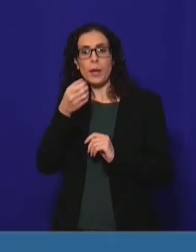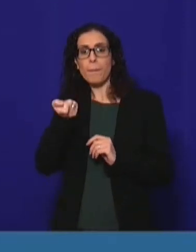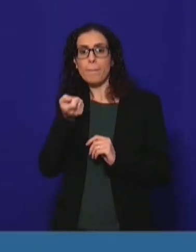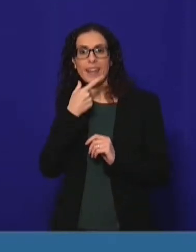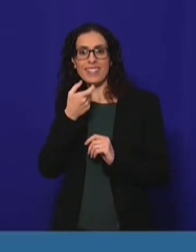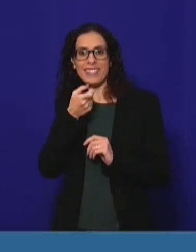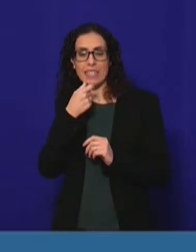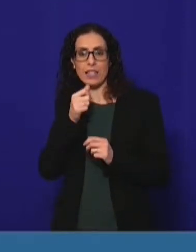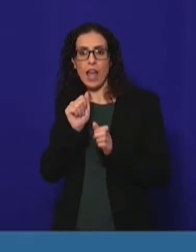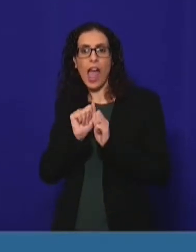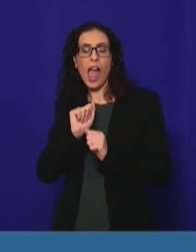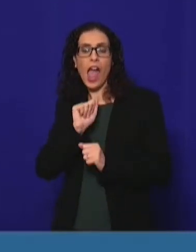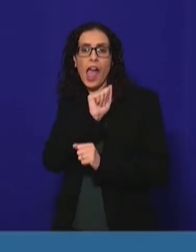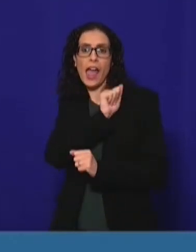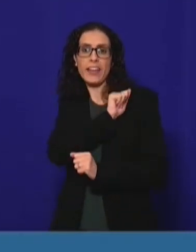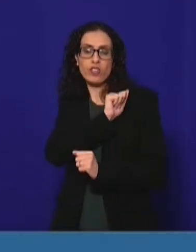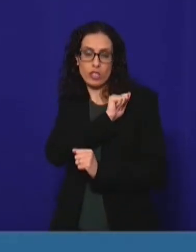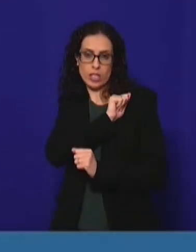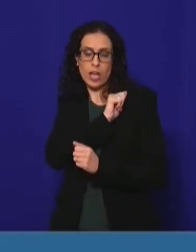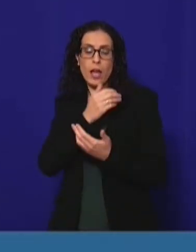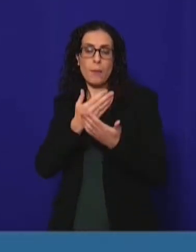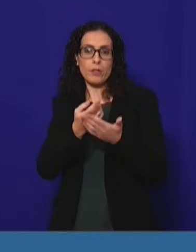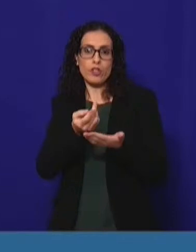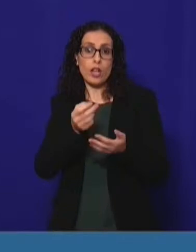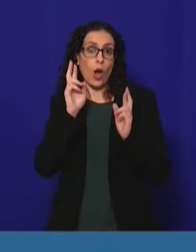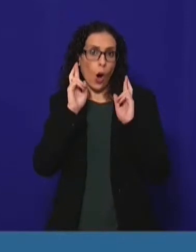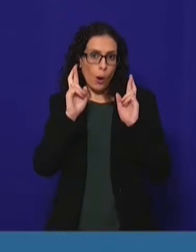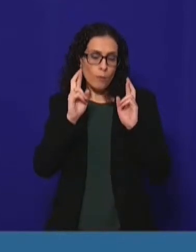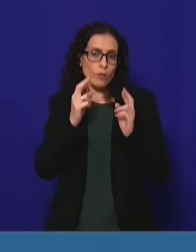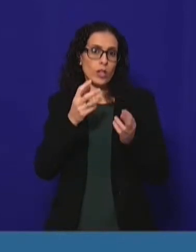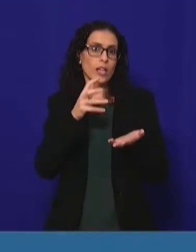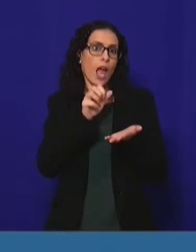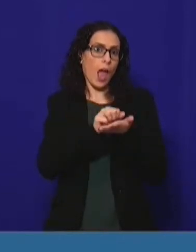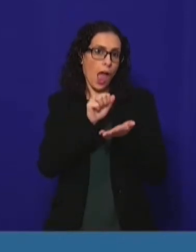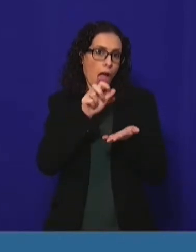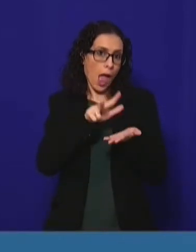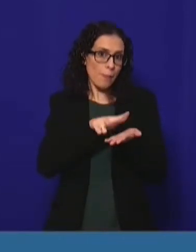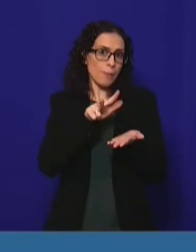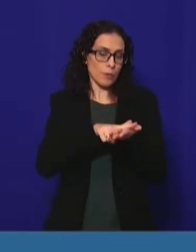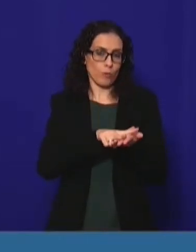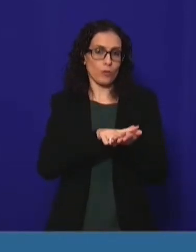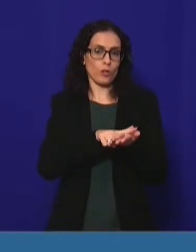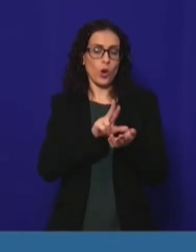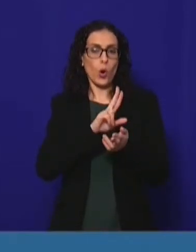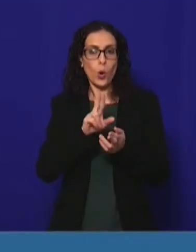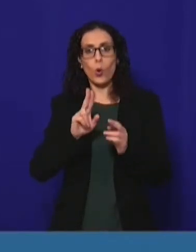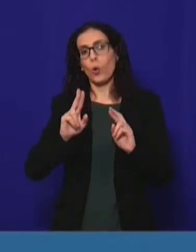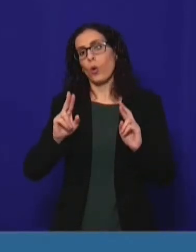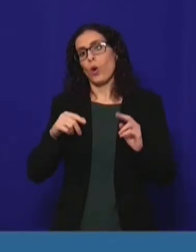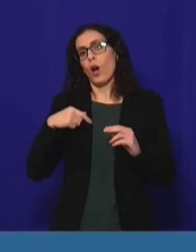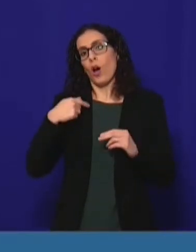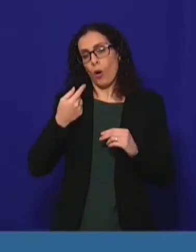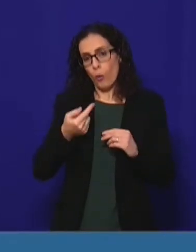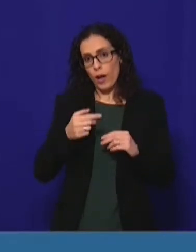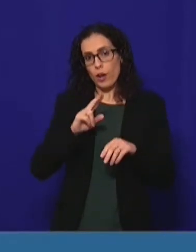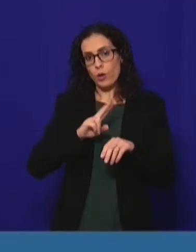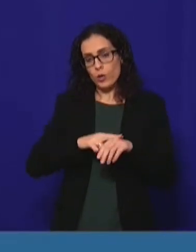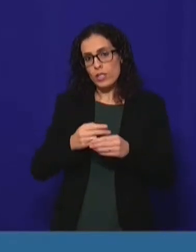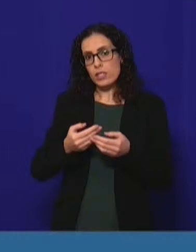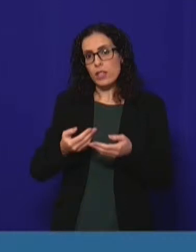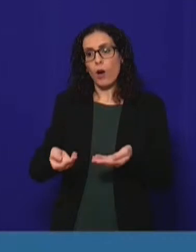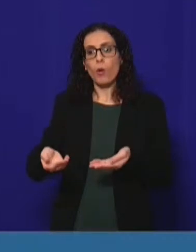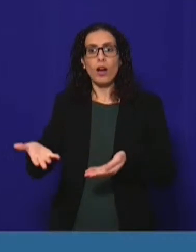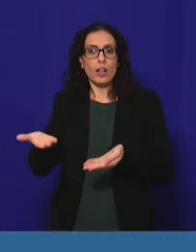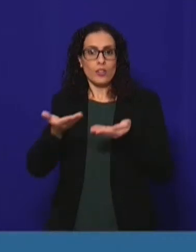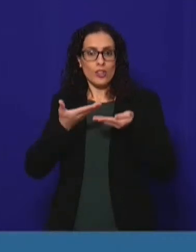li dawn ikunu qegħdin joħorġu l-liċenzjar mill-European Medicines Agency biex bekk aħna nkun nistgħu nibdew nlaqmu